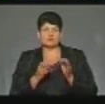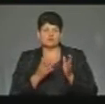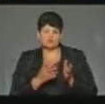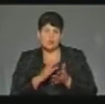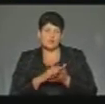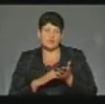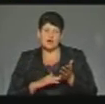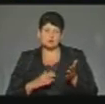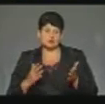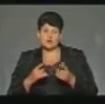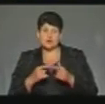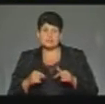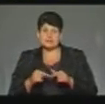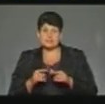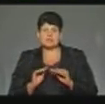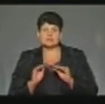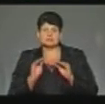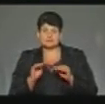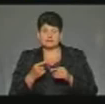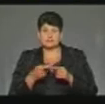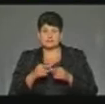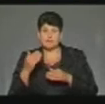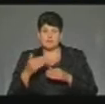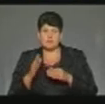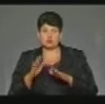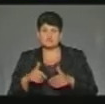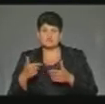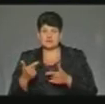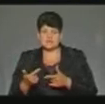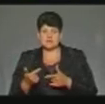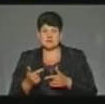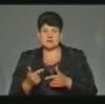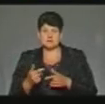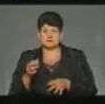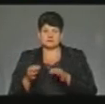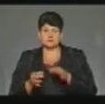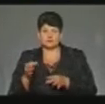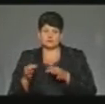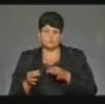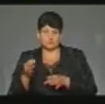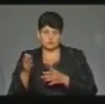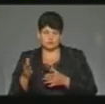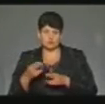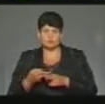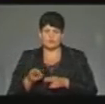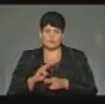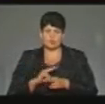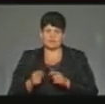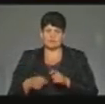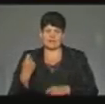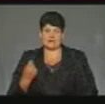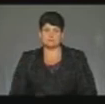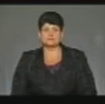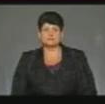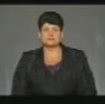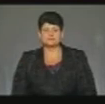подальшому організація, яка встановлювала ці обмежувачі, буде звертатись цивільним позовом до суду на відшкодування збитків.